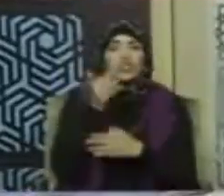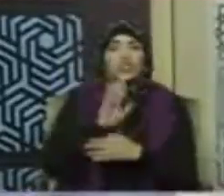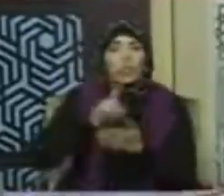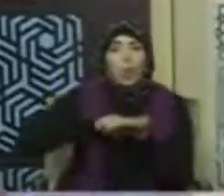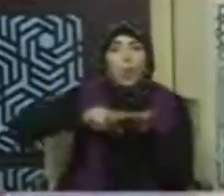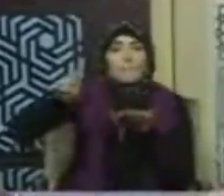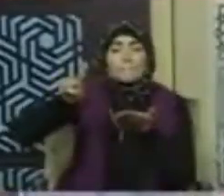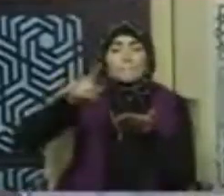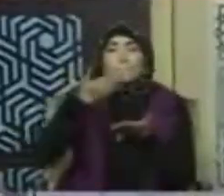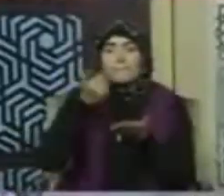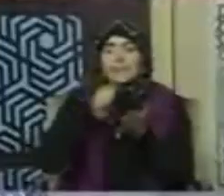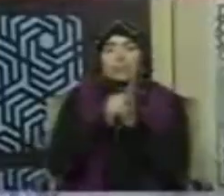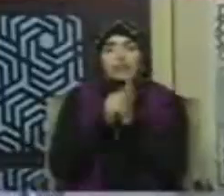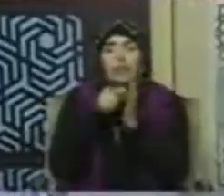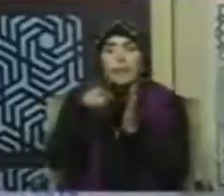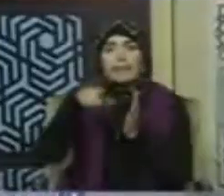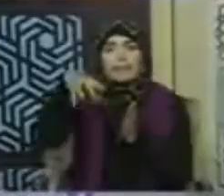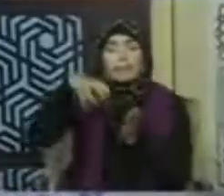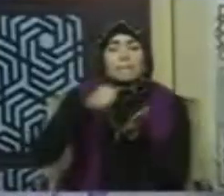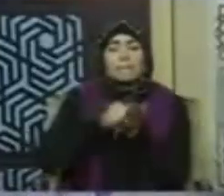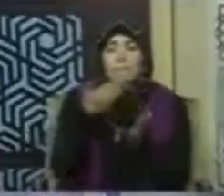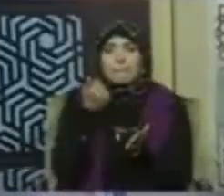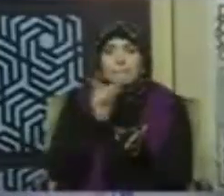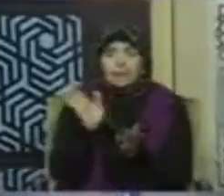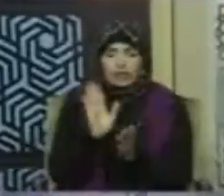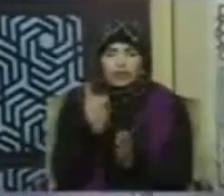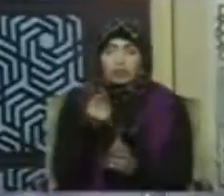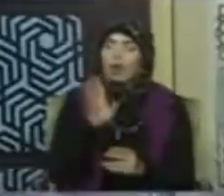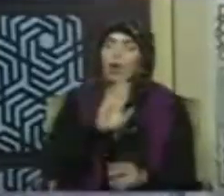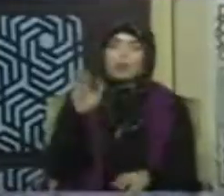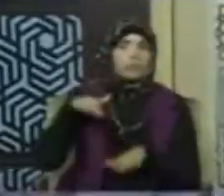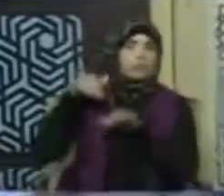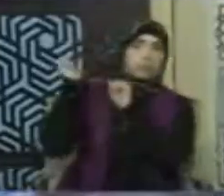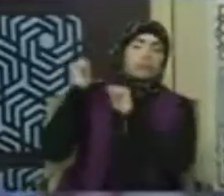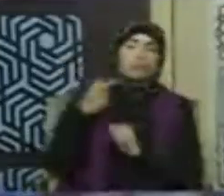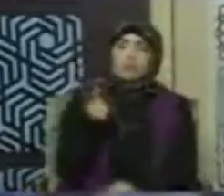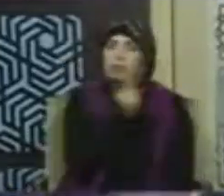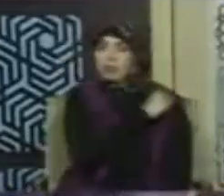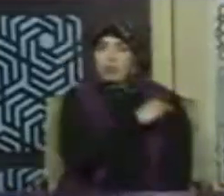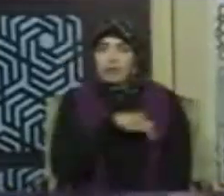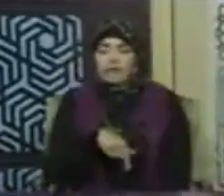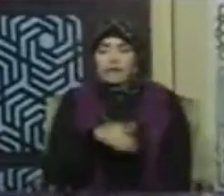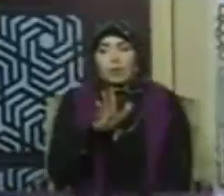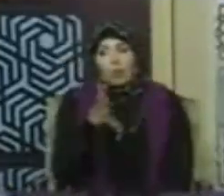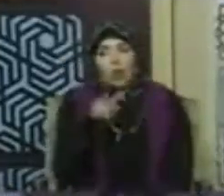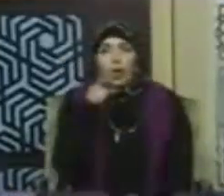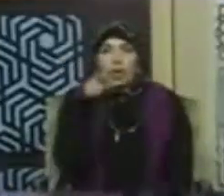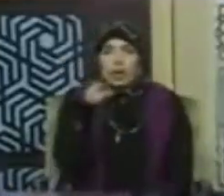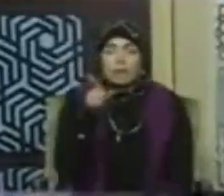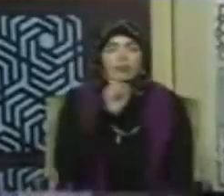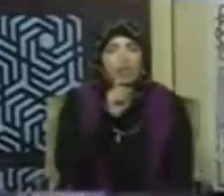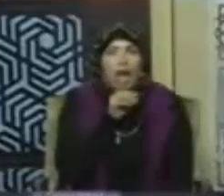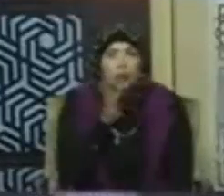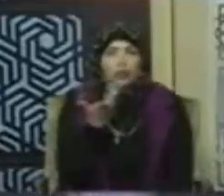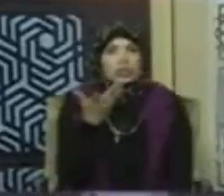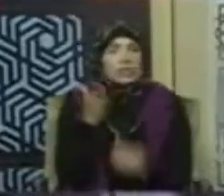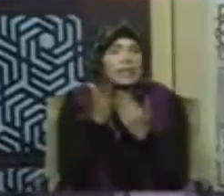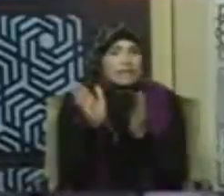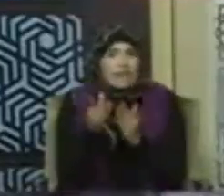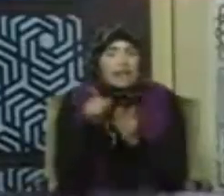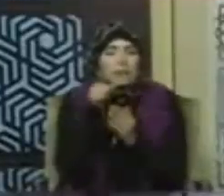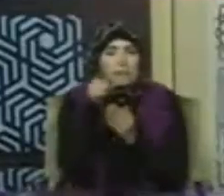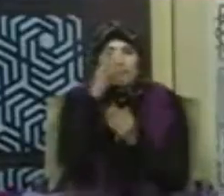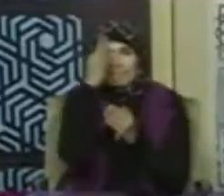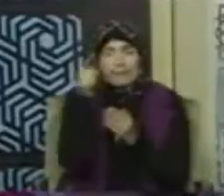استأذن أحدكم ثلاثا فلم يؤذن له فلينصرف، ربما كان أهل البيت في